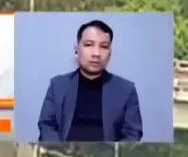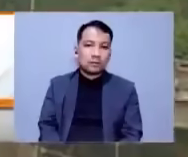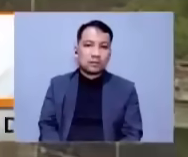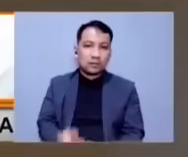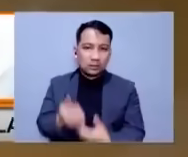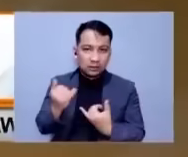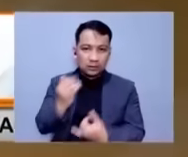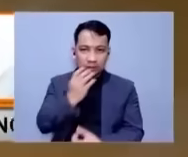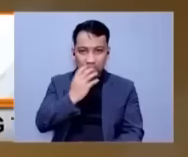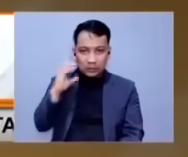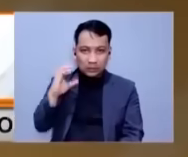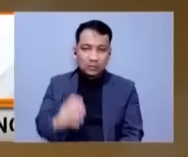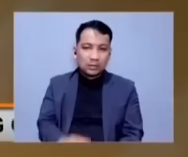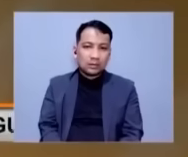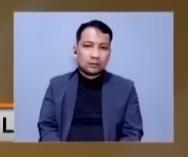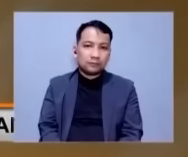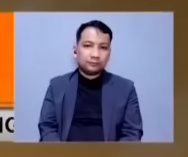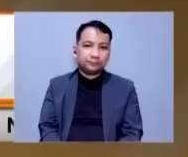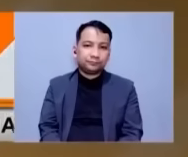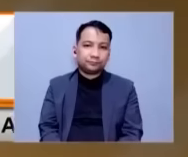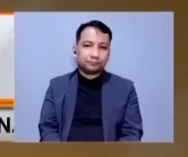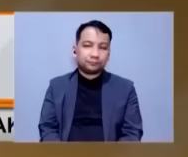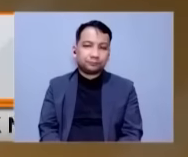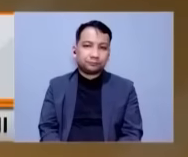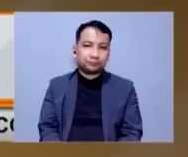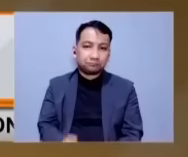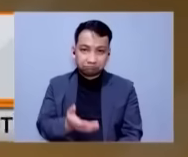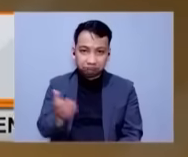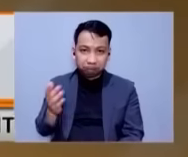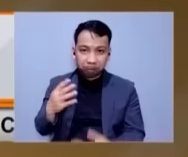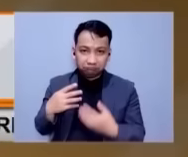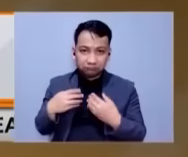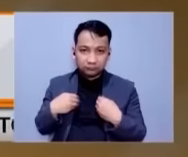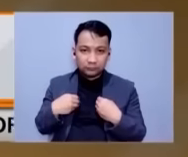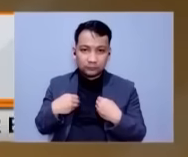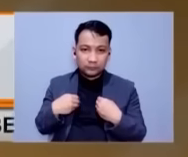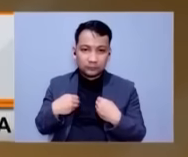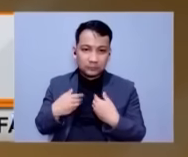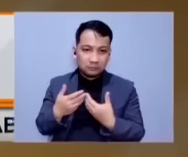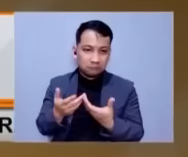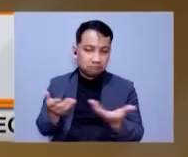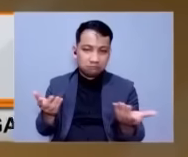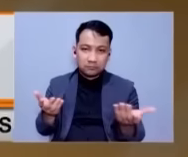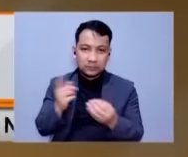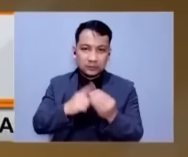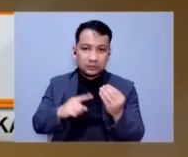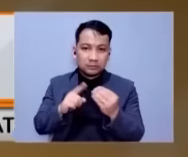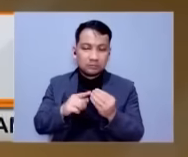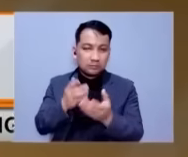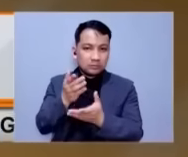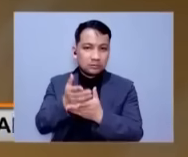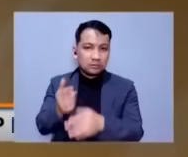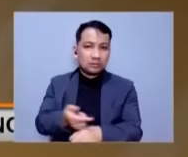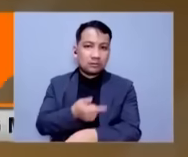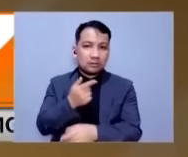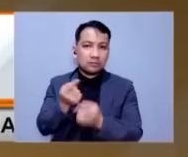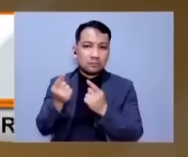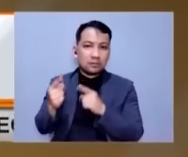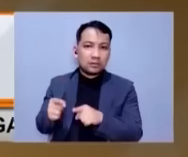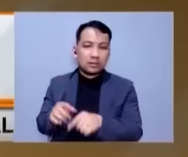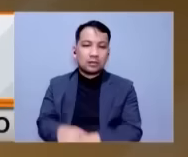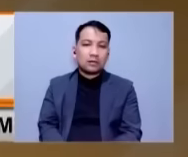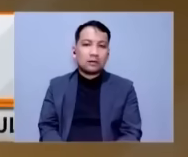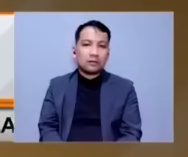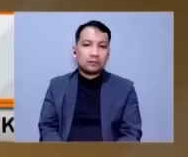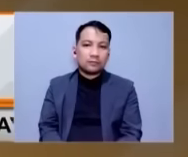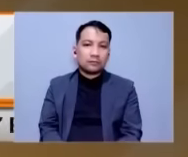tag-init. We're just absorbing it because we are not certain how long this will last, no? But these